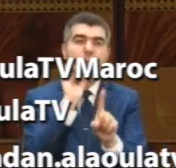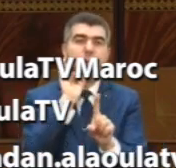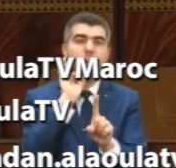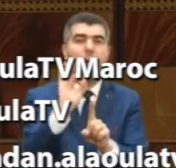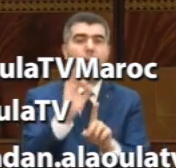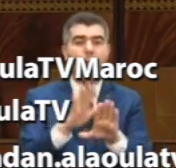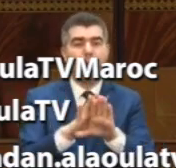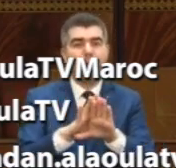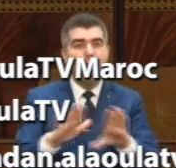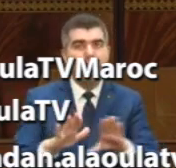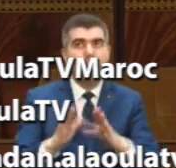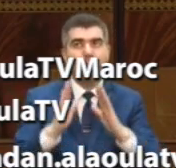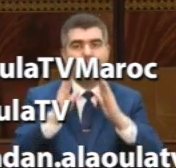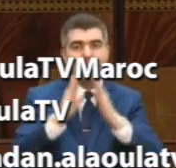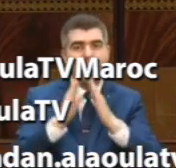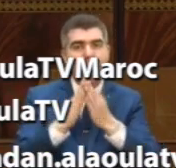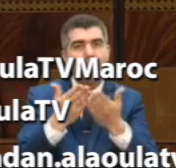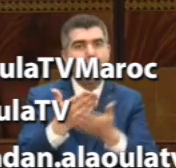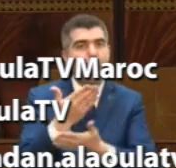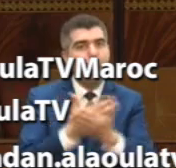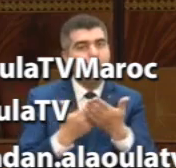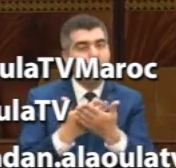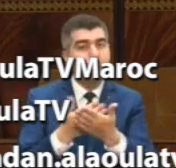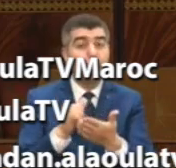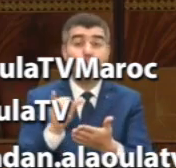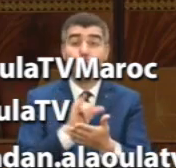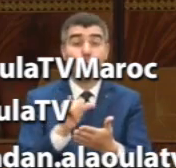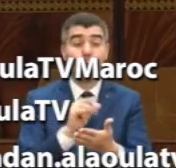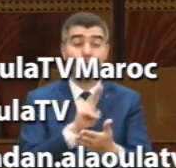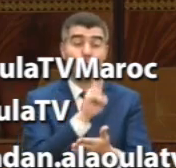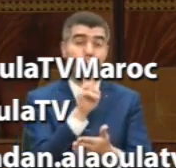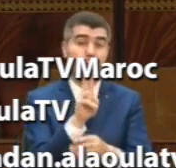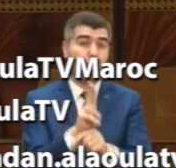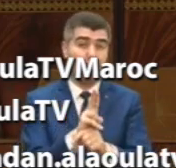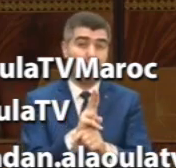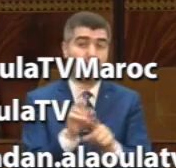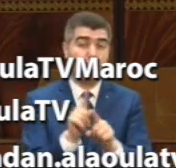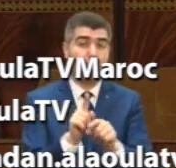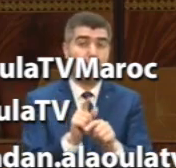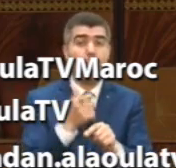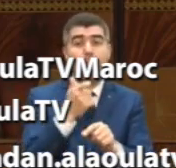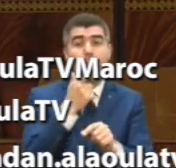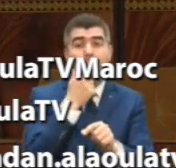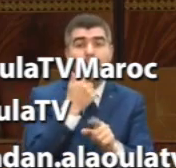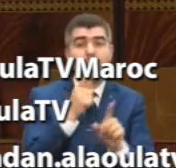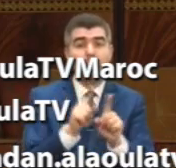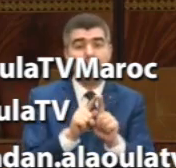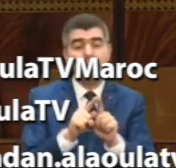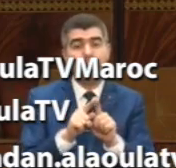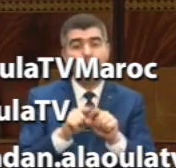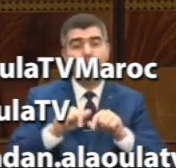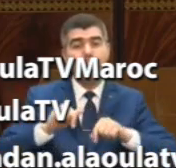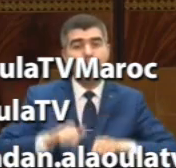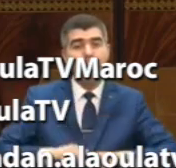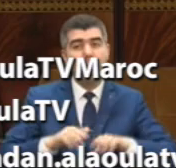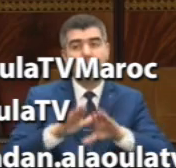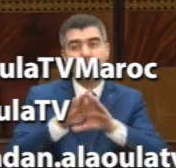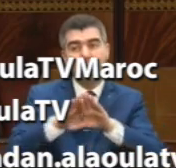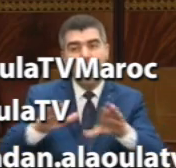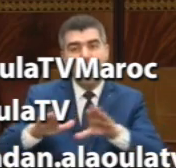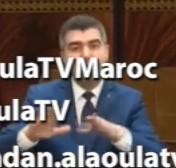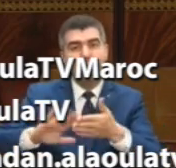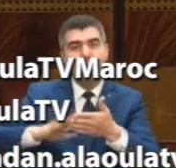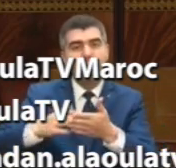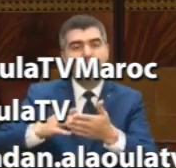نتساءل حول مسطرة تحفيظ أملاك الدولة، ألم يحل الوقت بعد لتقوم الدولة